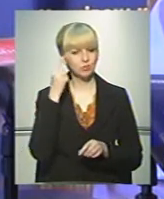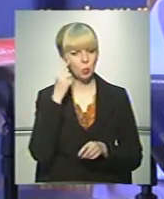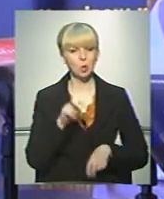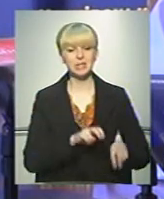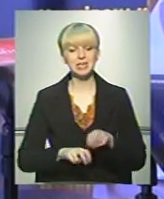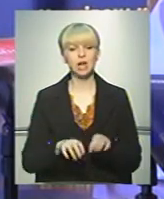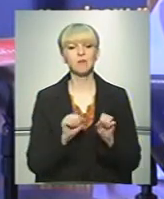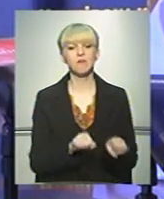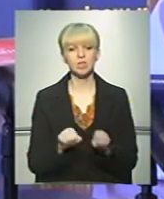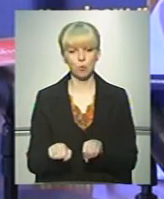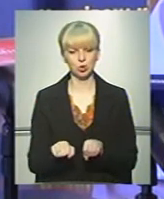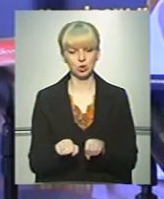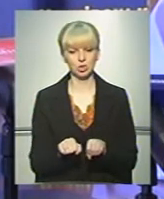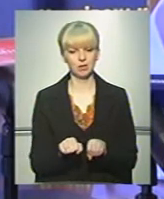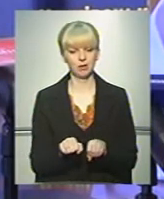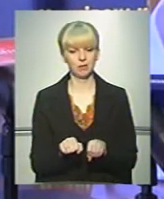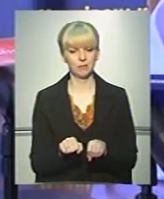искать возможности